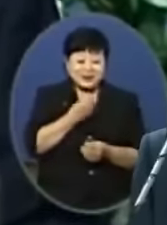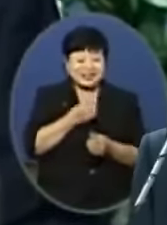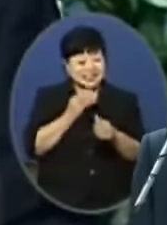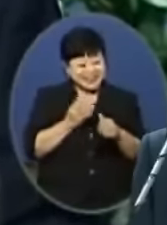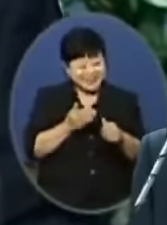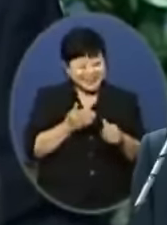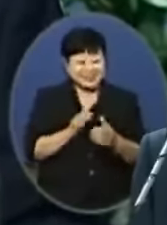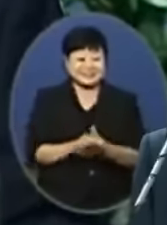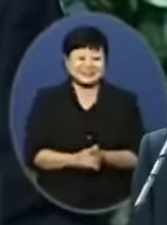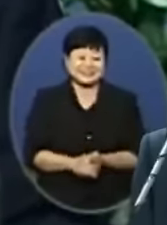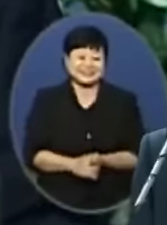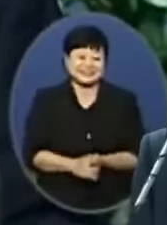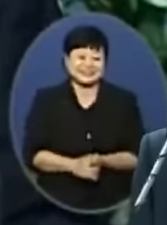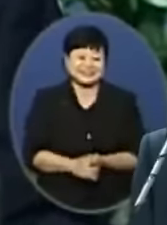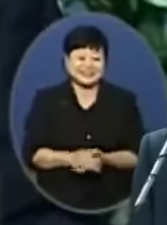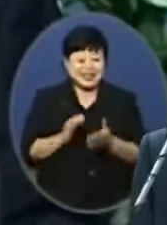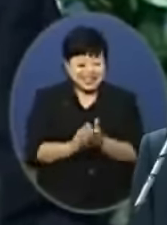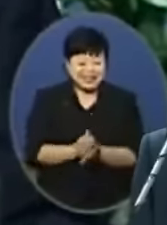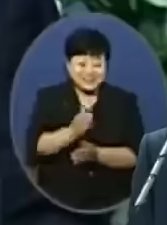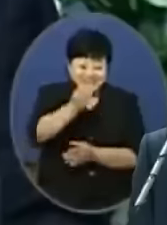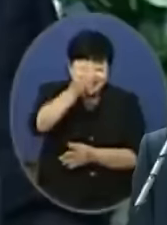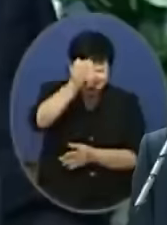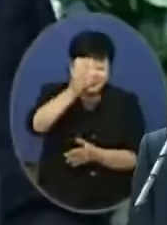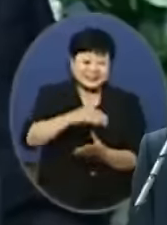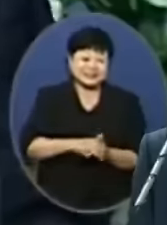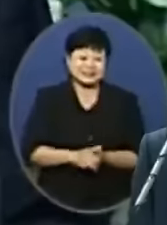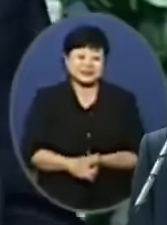행복하십시오. 네. 할렐루야.